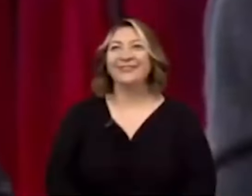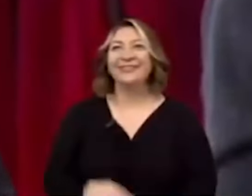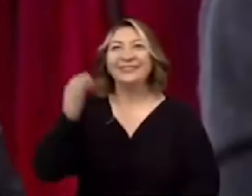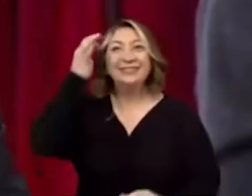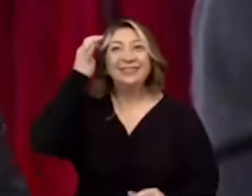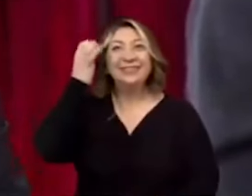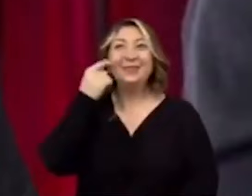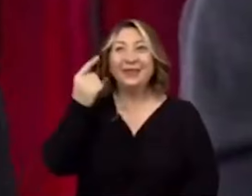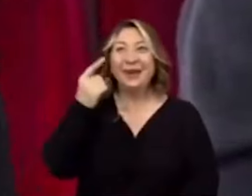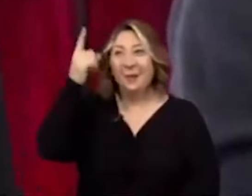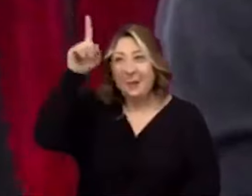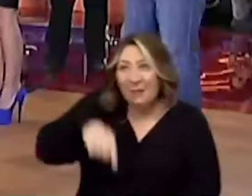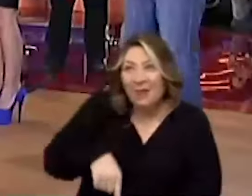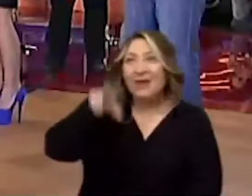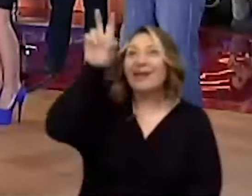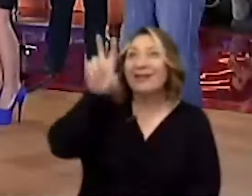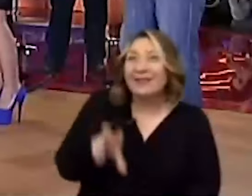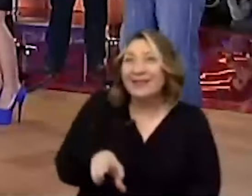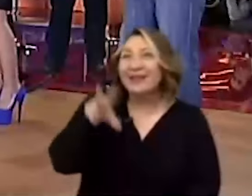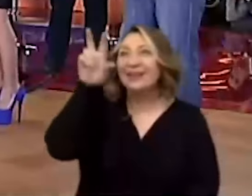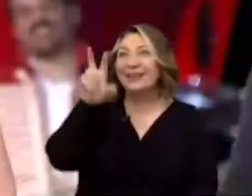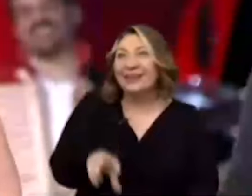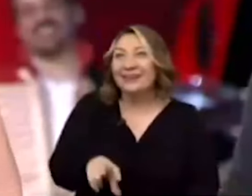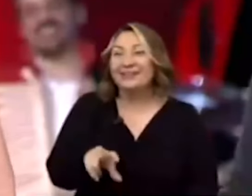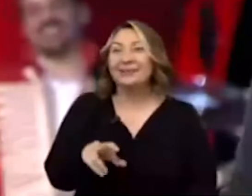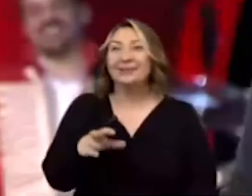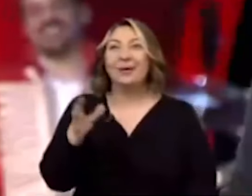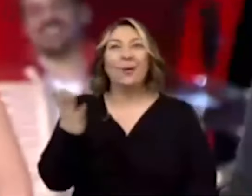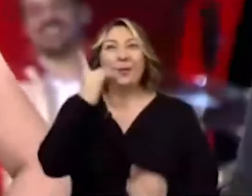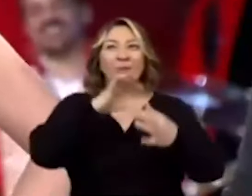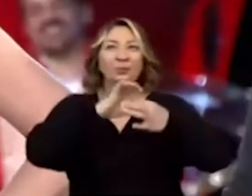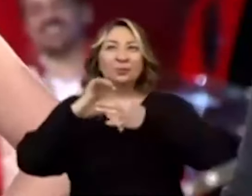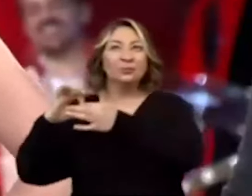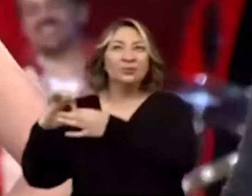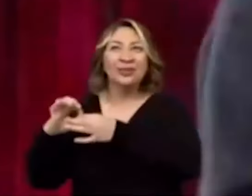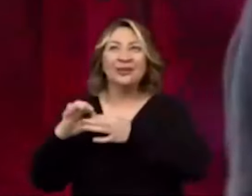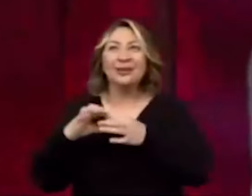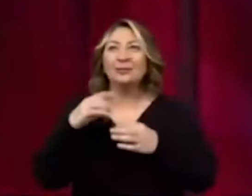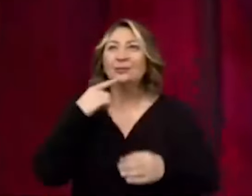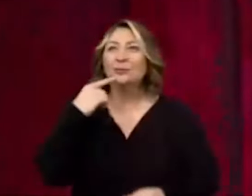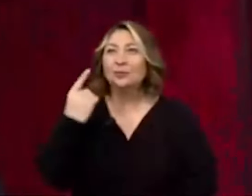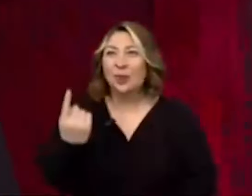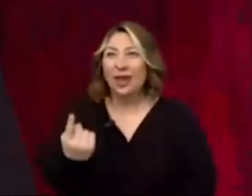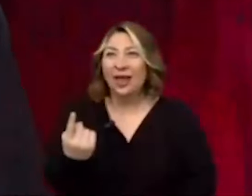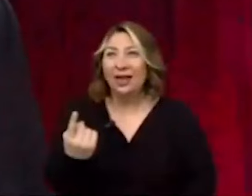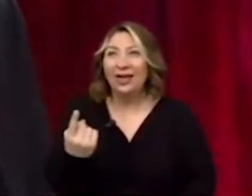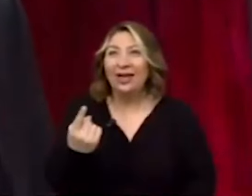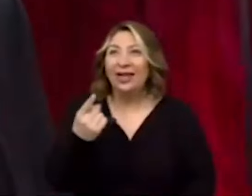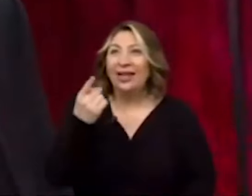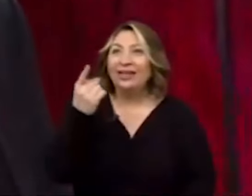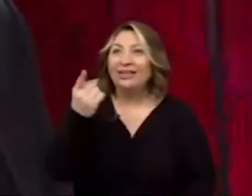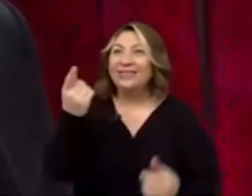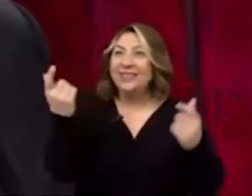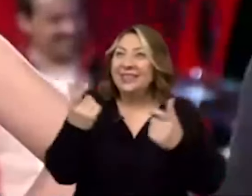Saçına bakar, boyuna posuna bakar ve öyle bir cümle kurar ki... Müfettiş sen